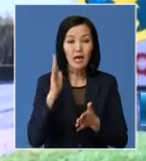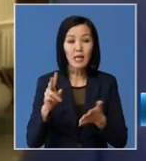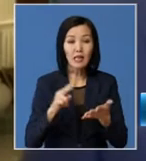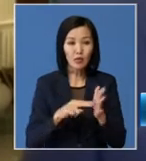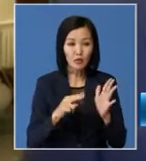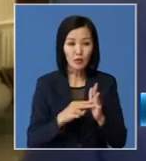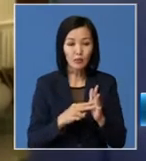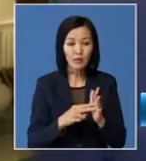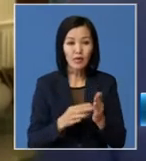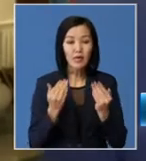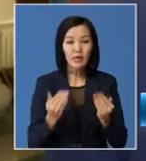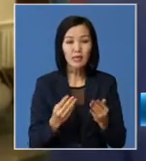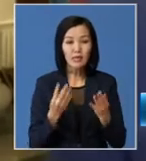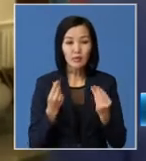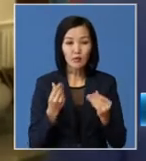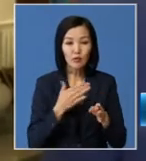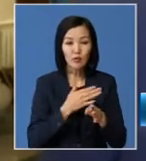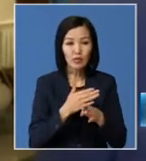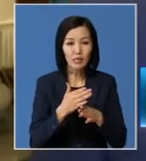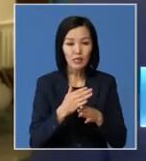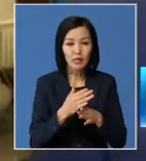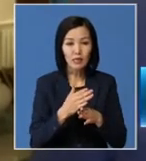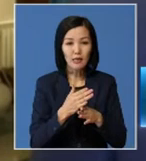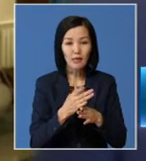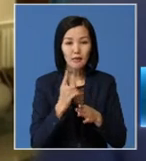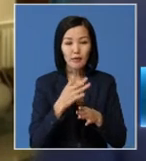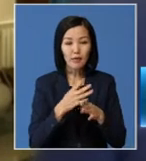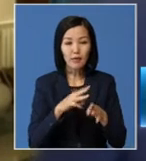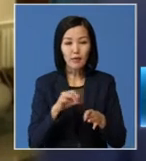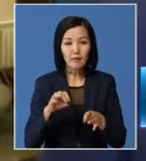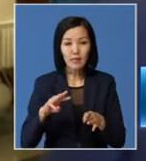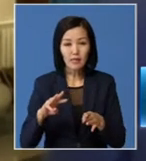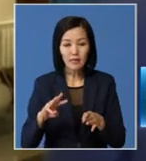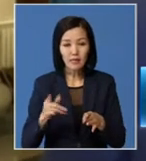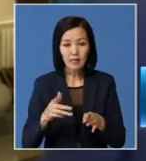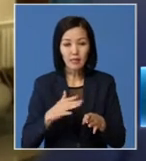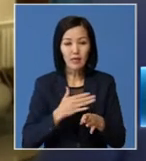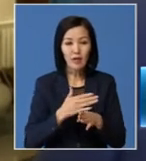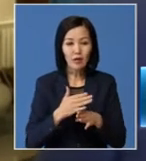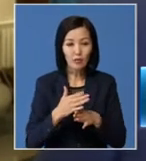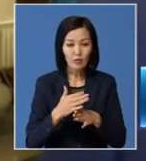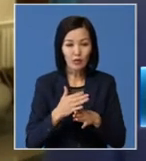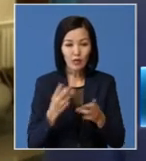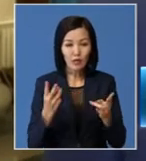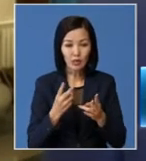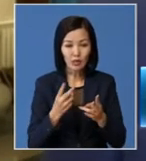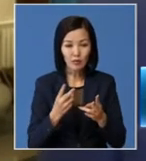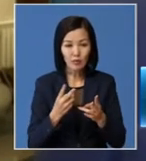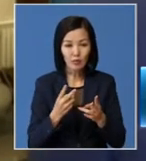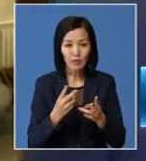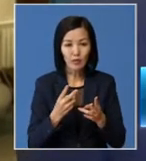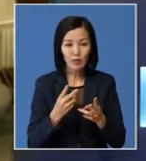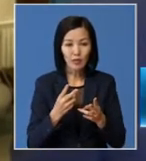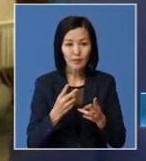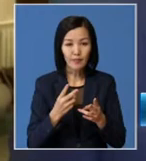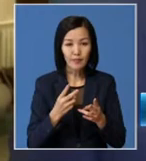көздегені... Қазіргі бюджеттен 1,5 миллиард бүгінгі арғы енді ауысымды болады. 1,5 миллиард қаражат бөлініп, оның жаңағы жекеменшік